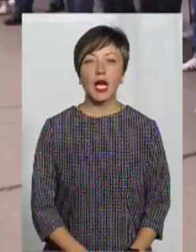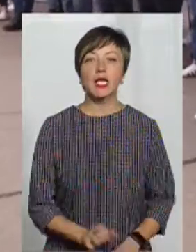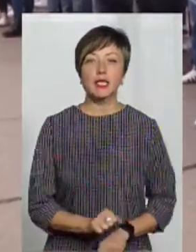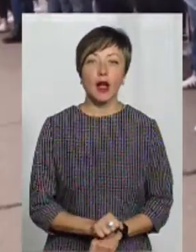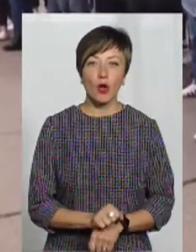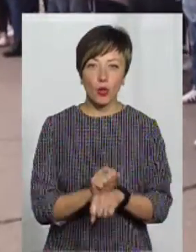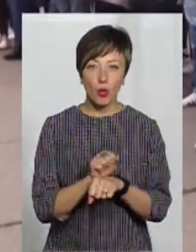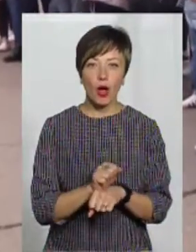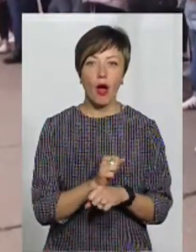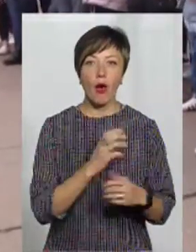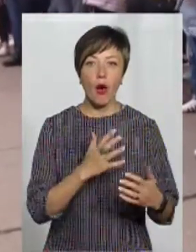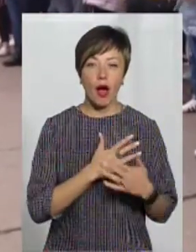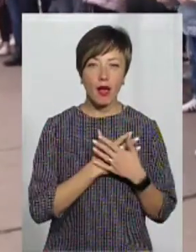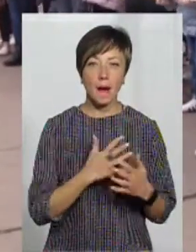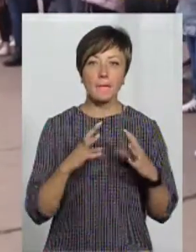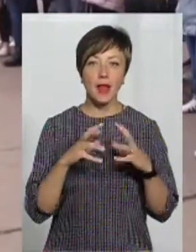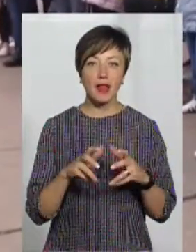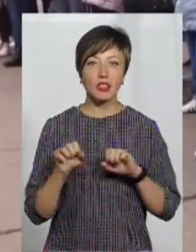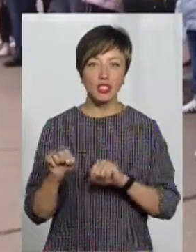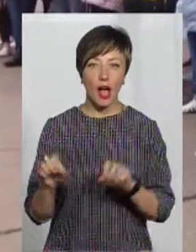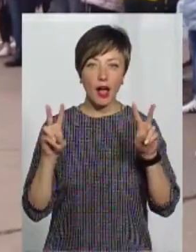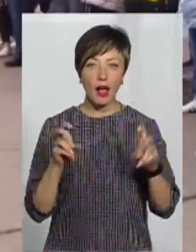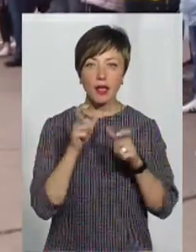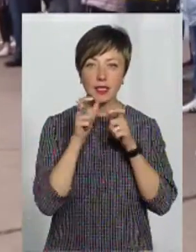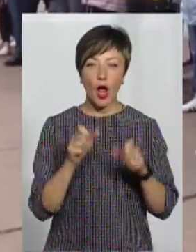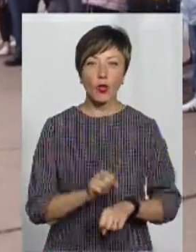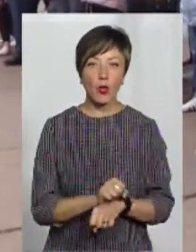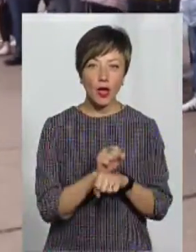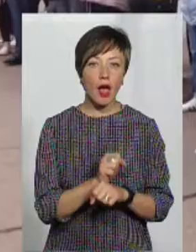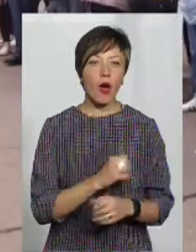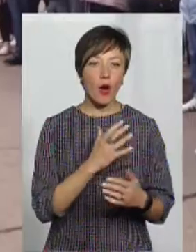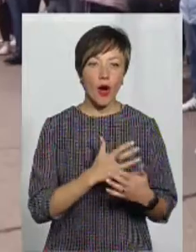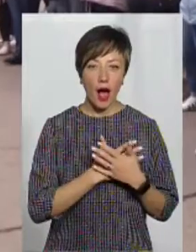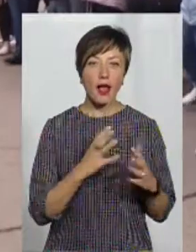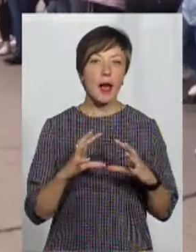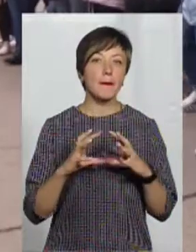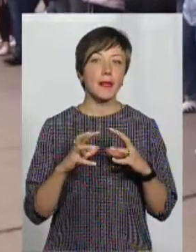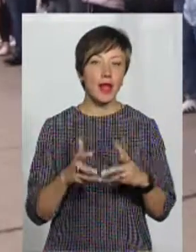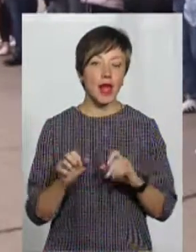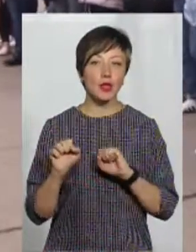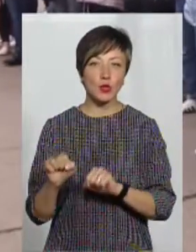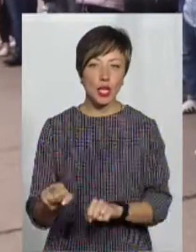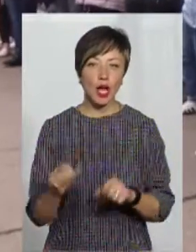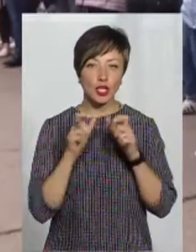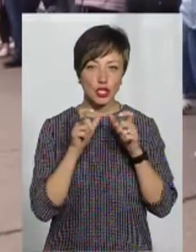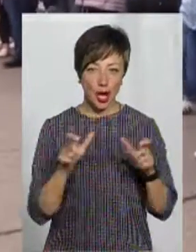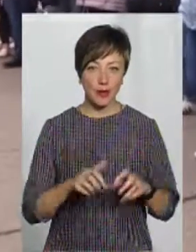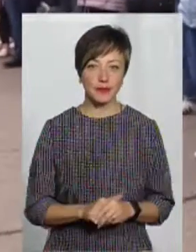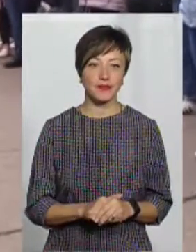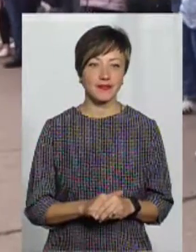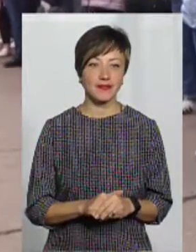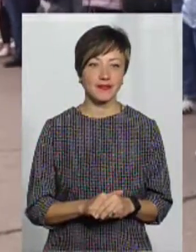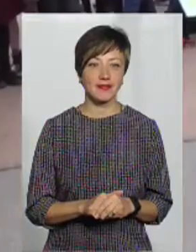Страйкуй, кохай, планету захищай! Страйкуй, кохай, планету